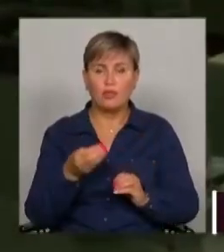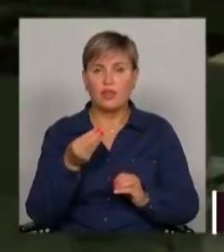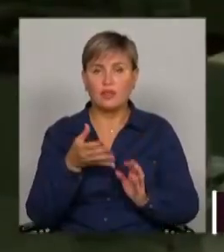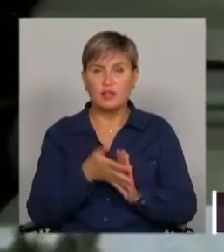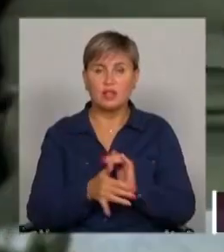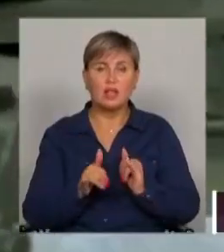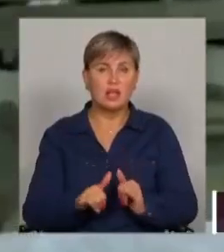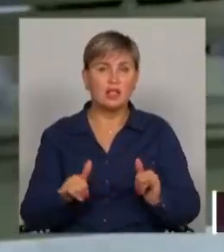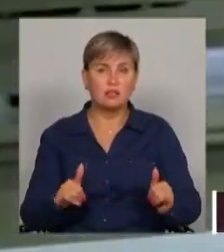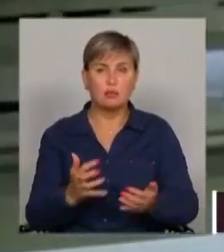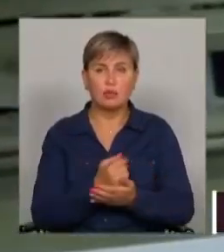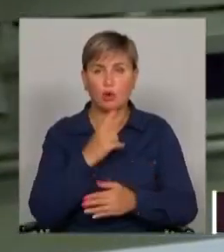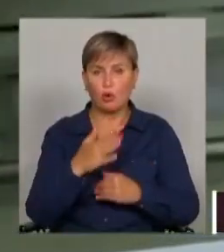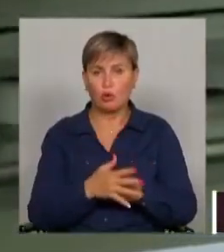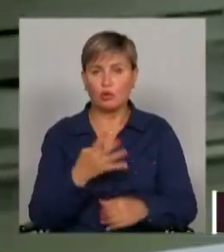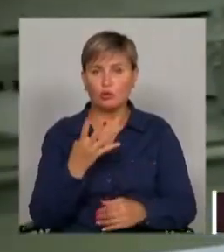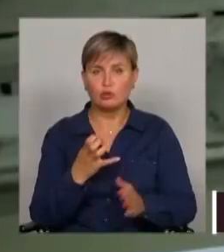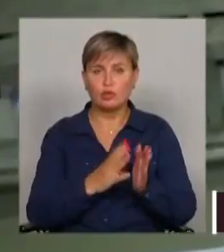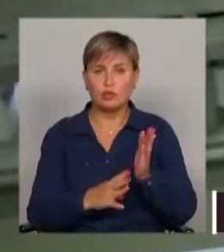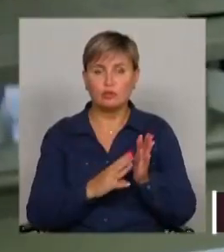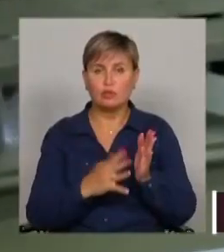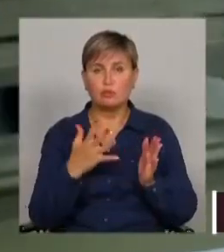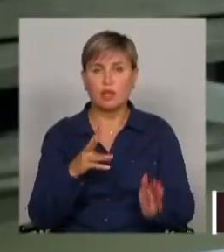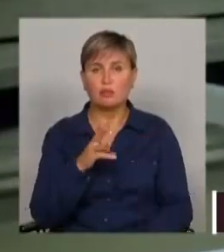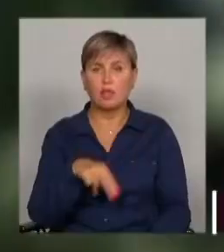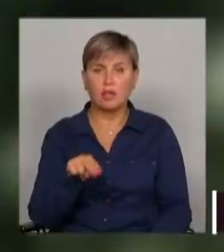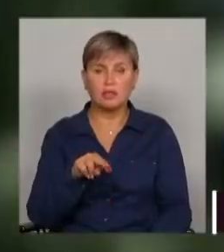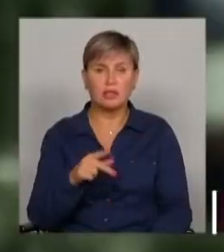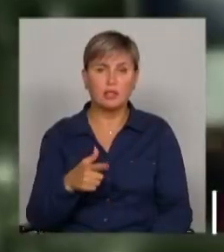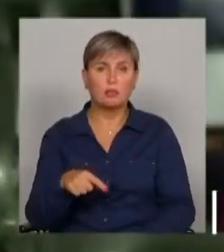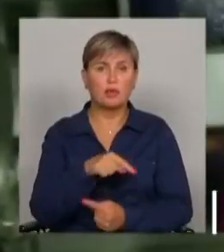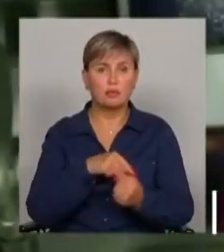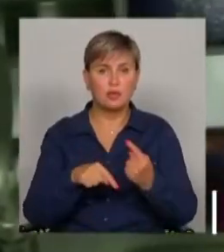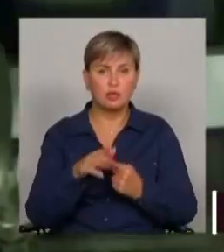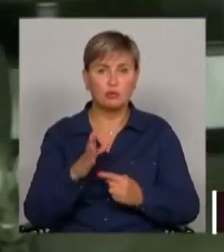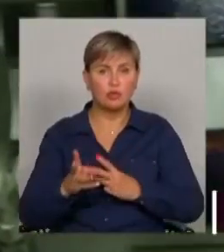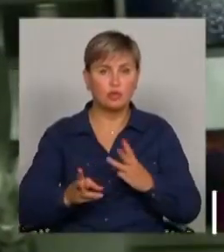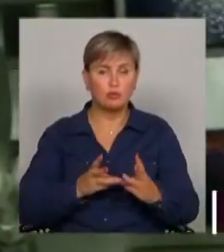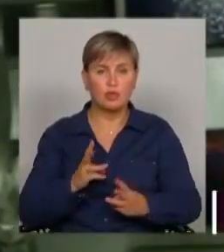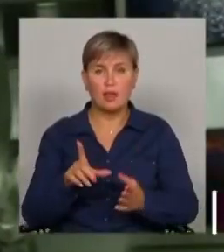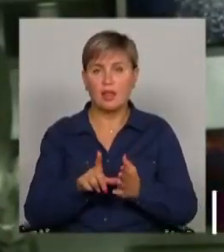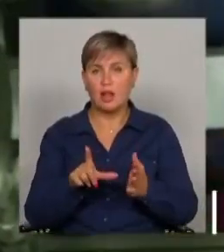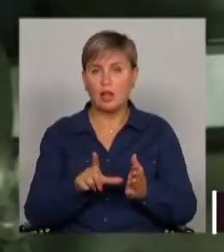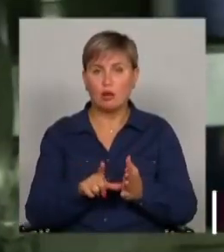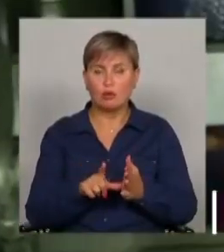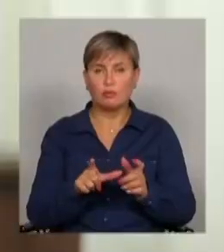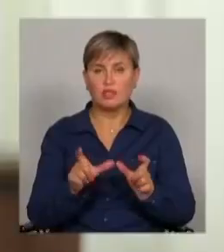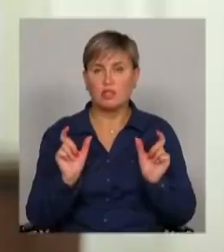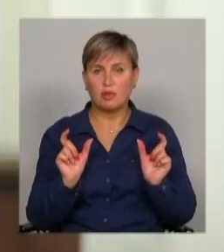развитие сырьевой базы составит порядка 495 миллиардов тенге. Предприниматели будут стимулировать налоговыми